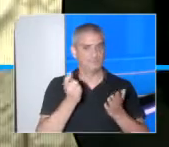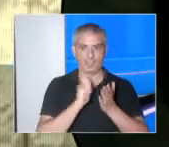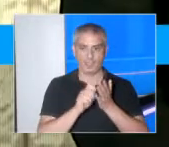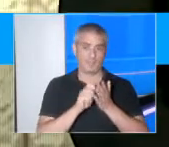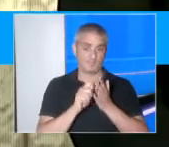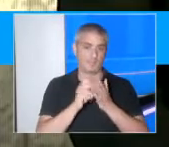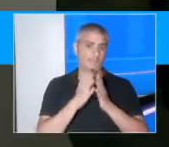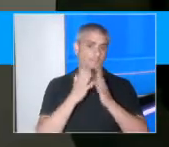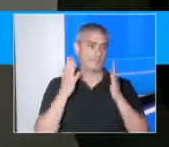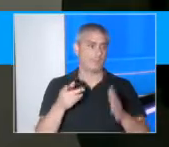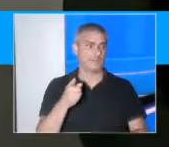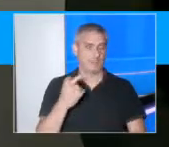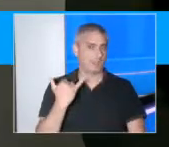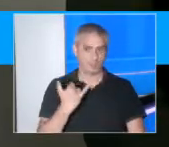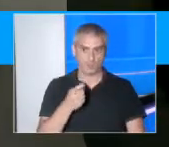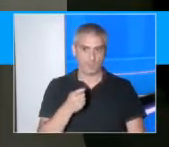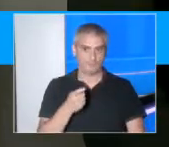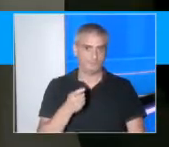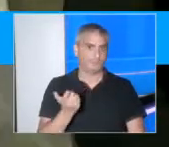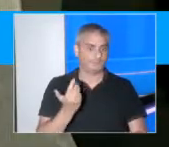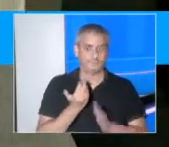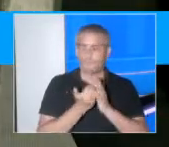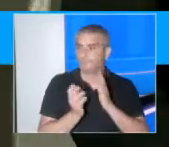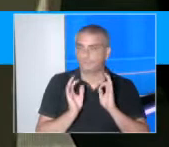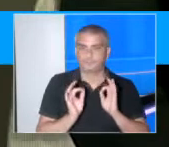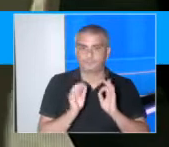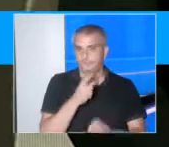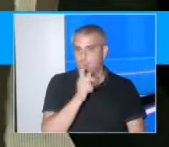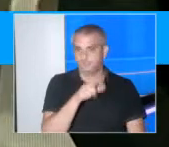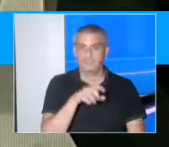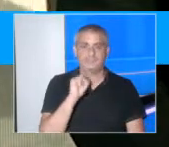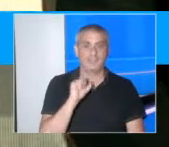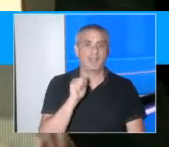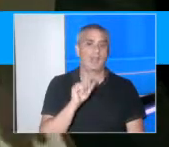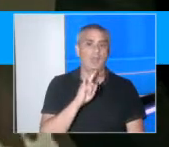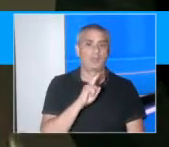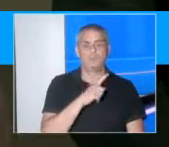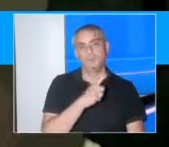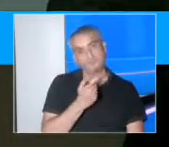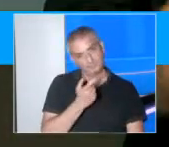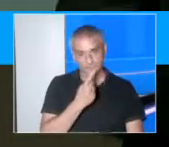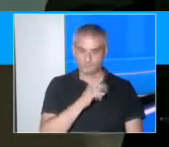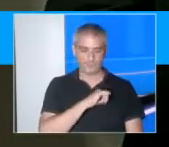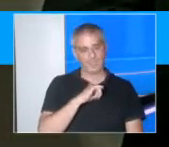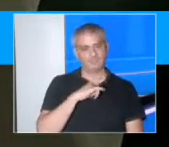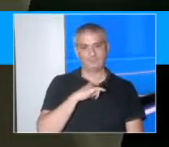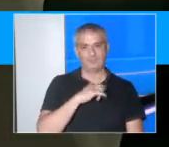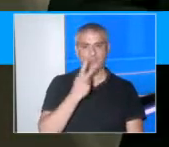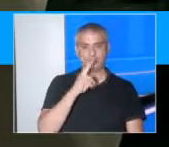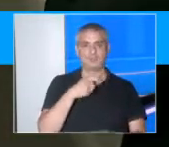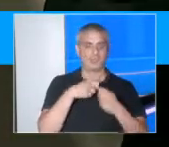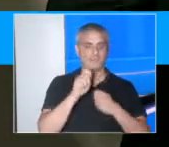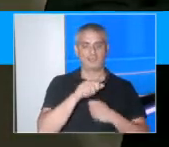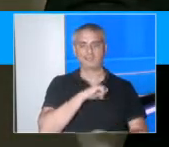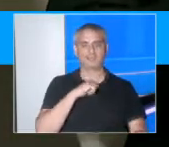על זה בהרחבה היום, מלבד באמת היותו של סעיד אלחרומי מין, איך נאמר, עצמאי, מאותם חברי